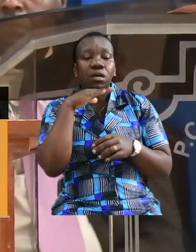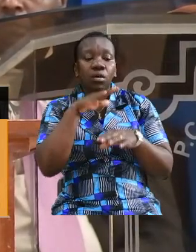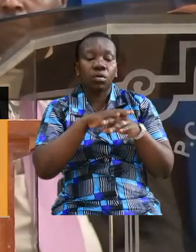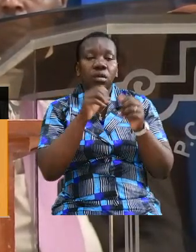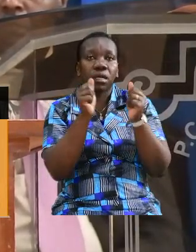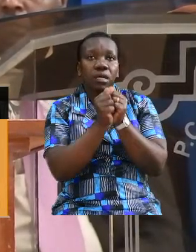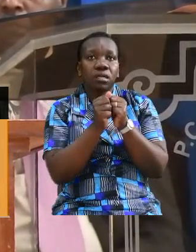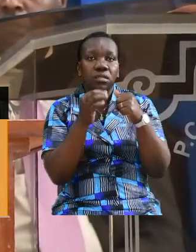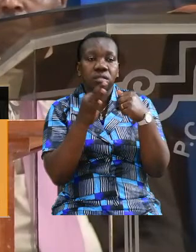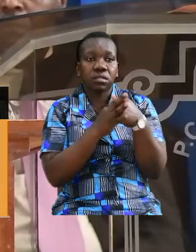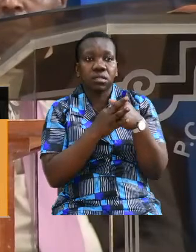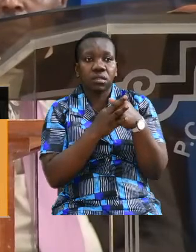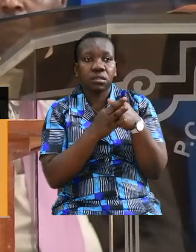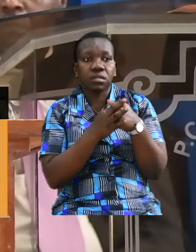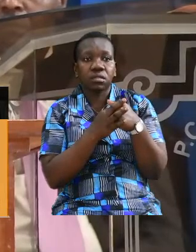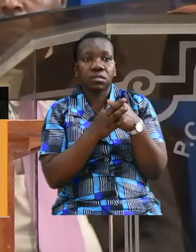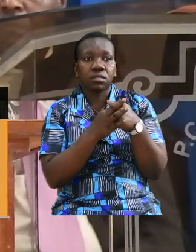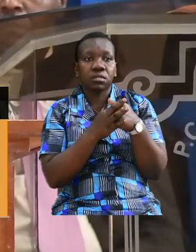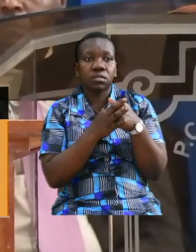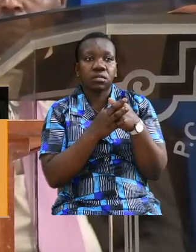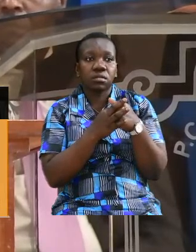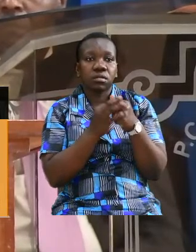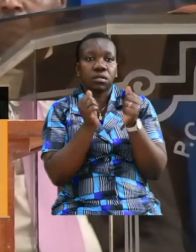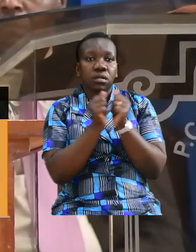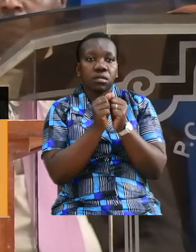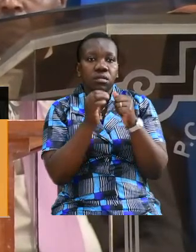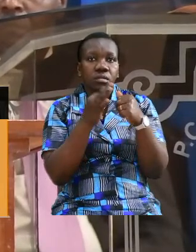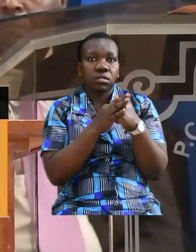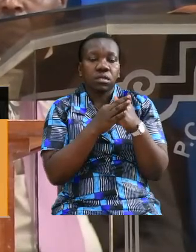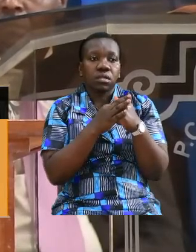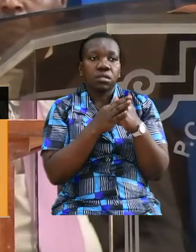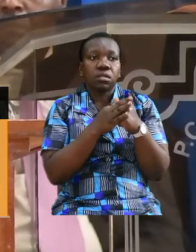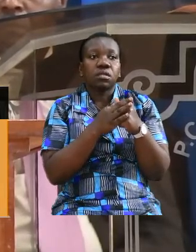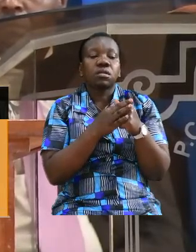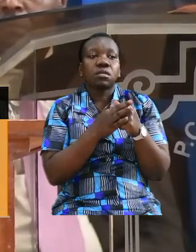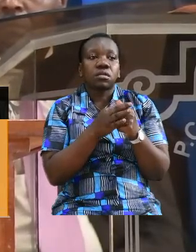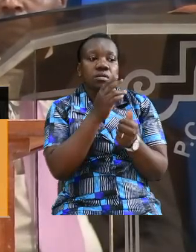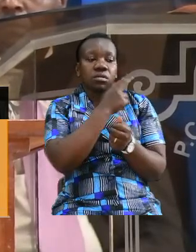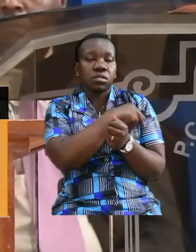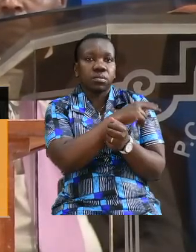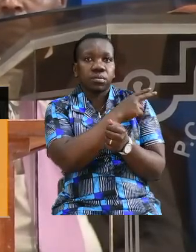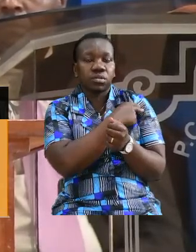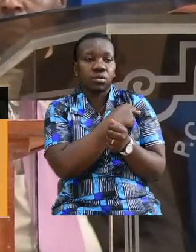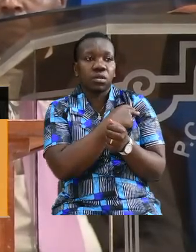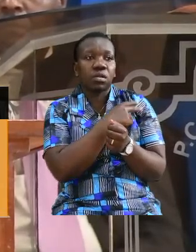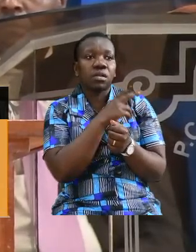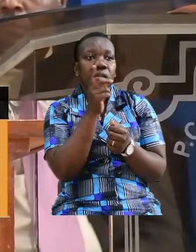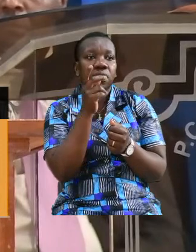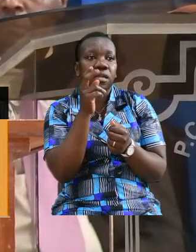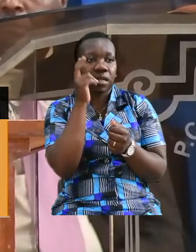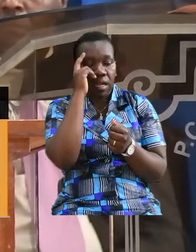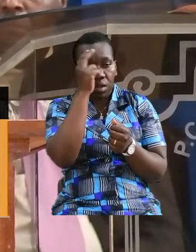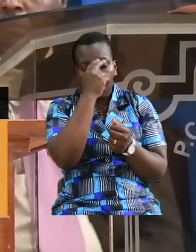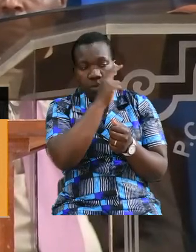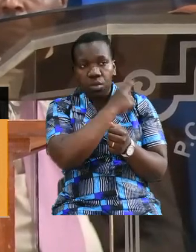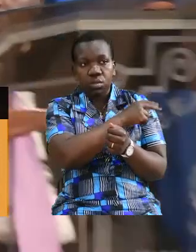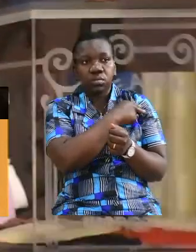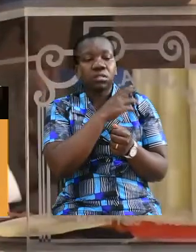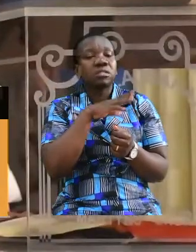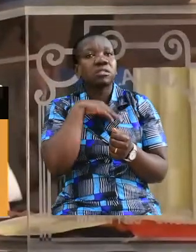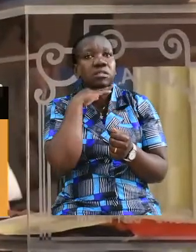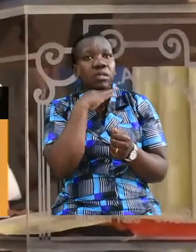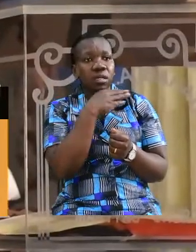pale Nairobi Hospital. Ni dada yake Eroda Jurie Joroge na ni member wa Buruburu Phase 1